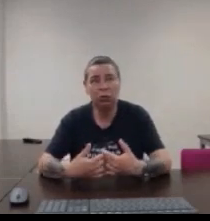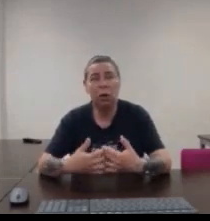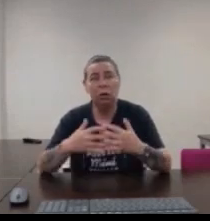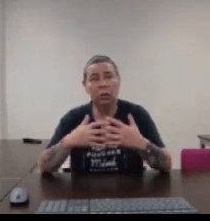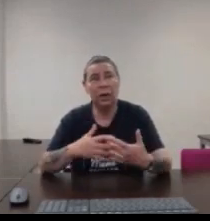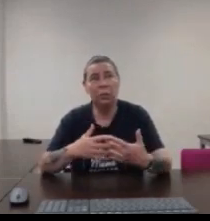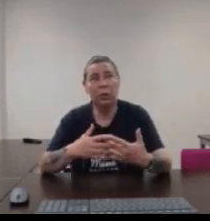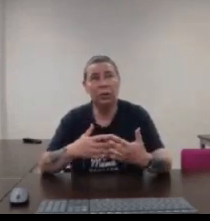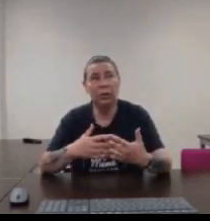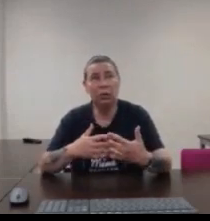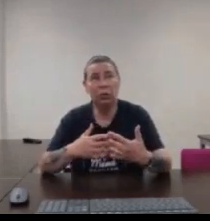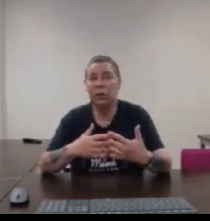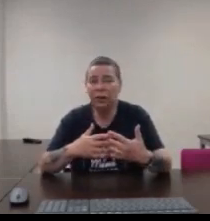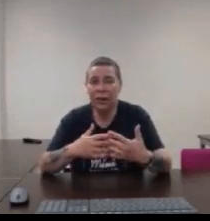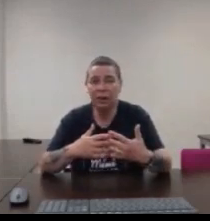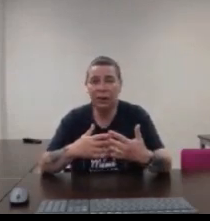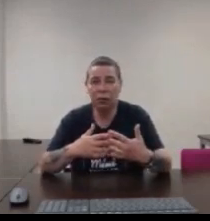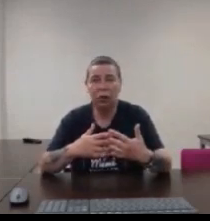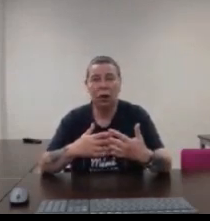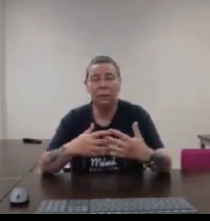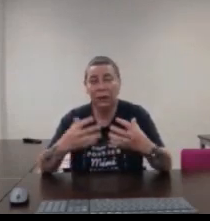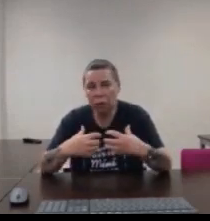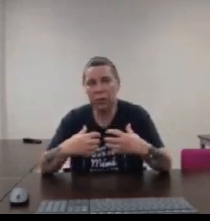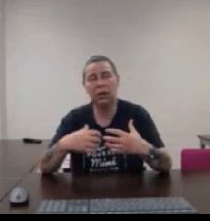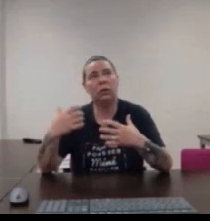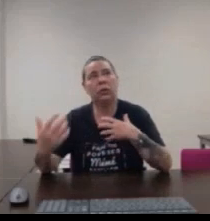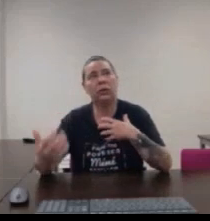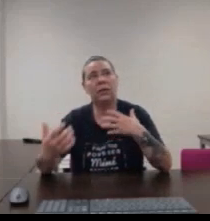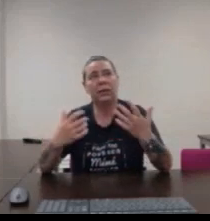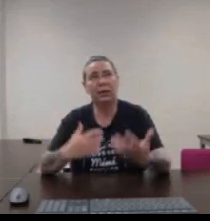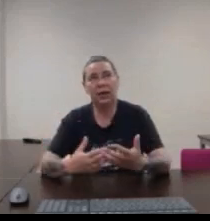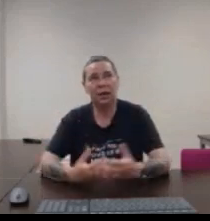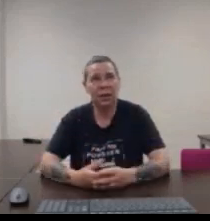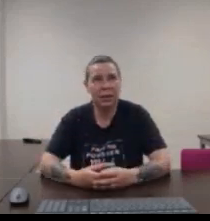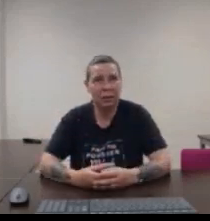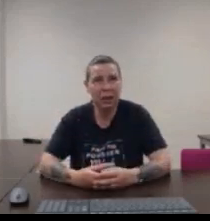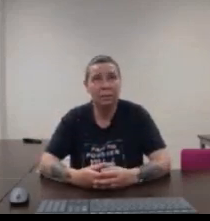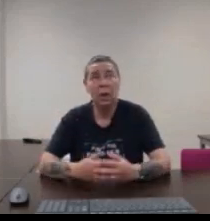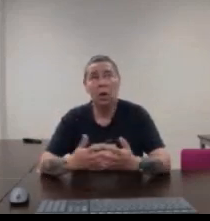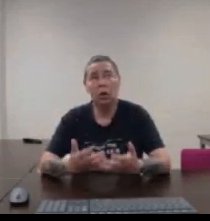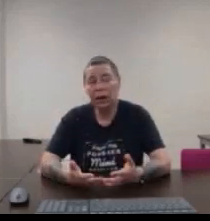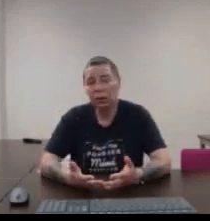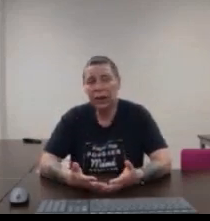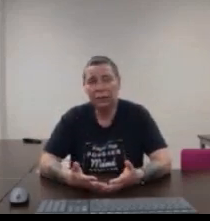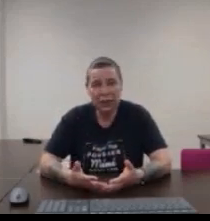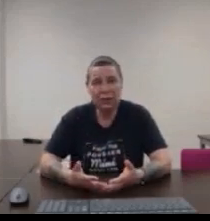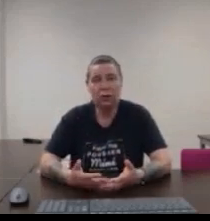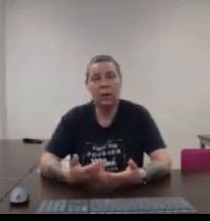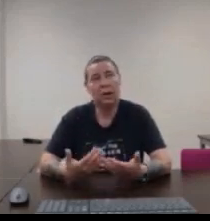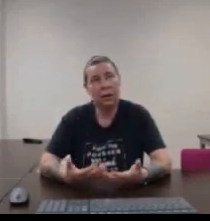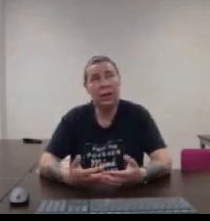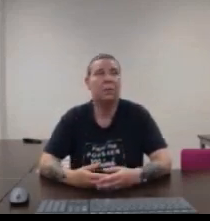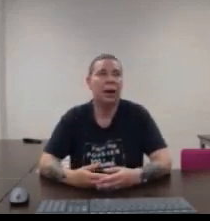assise maintenue. Donc c'est important aussi que vous connaissiez la différence physiologique entre le travail statique et le travail dynamique. On va évoquer la